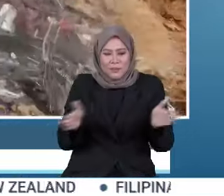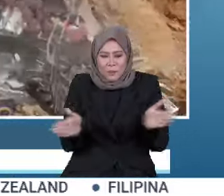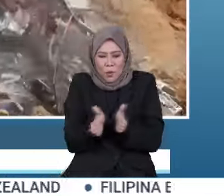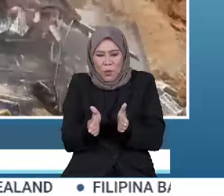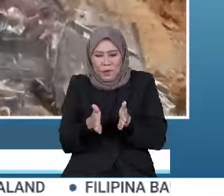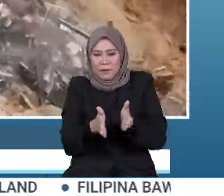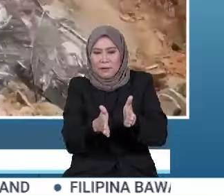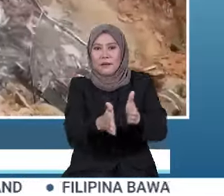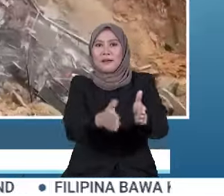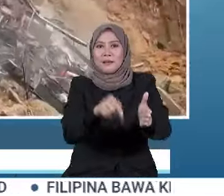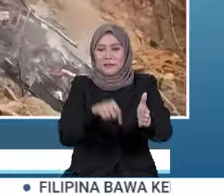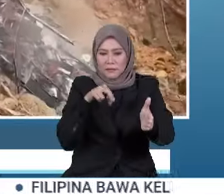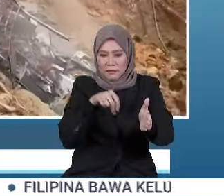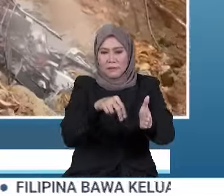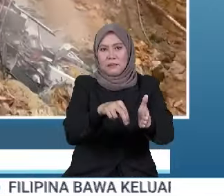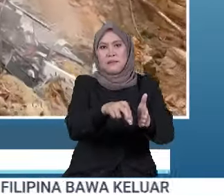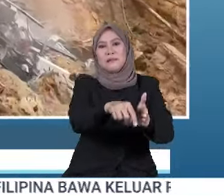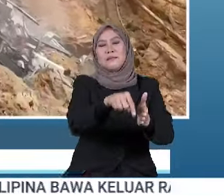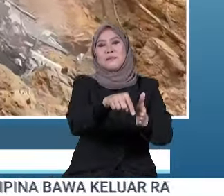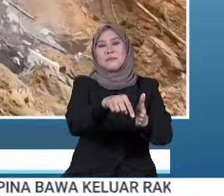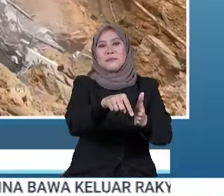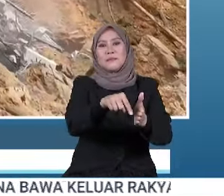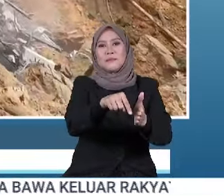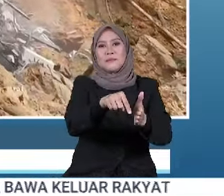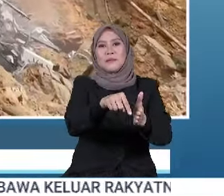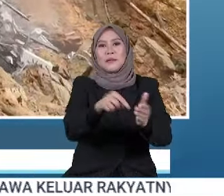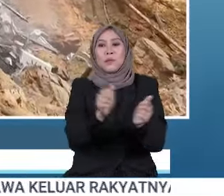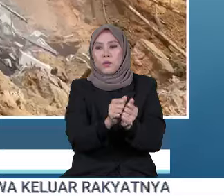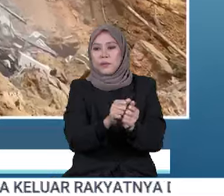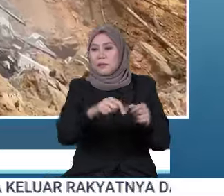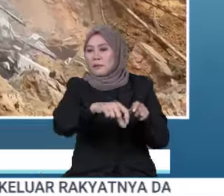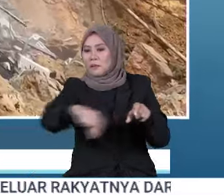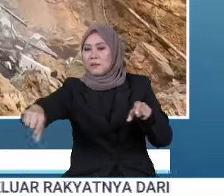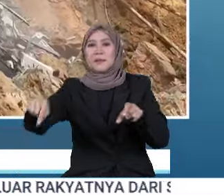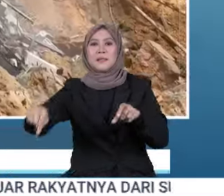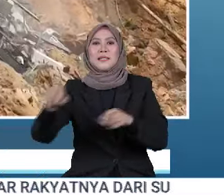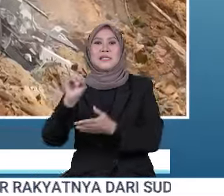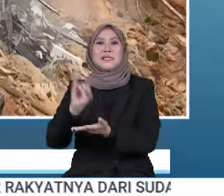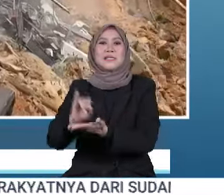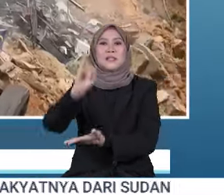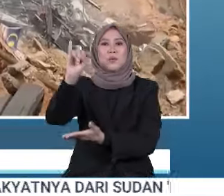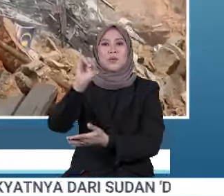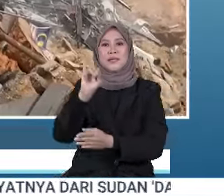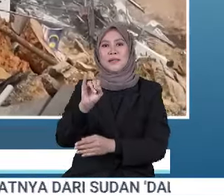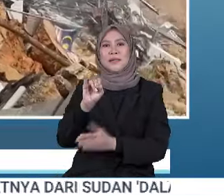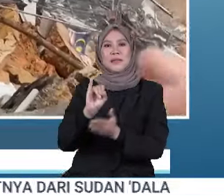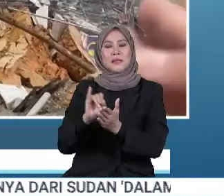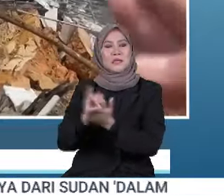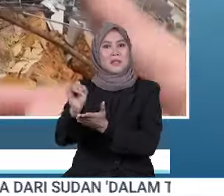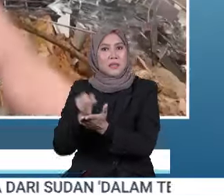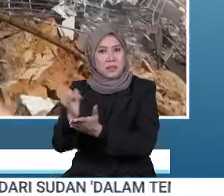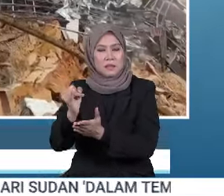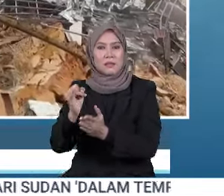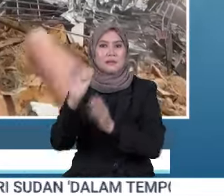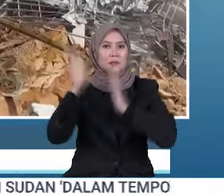berhubungan dengan er Institut integriti Malaysia itu saja setakat